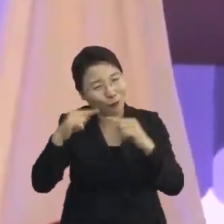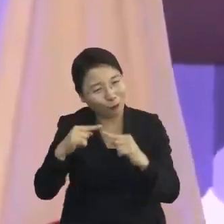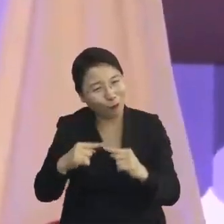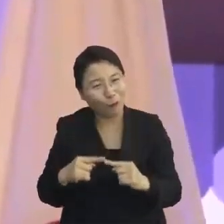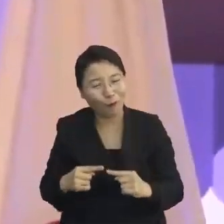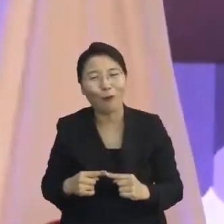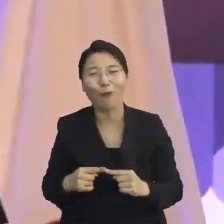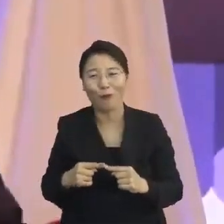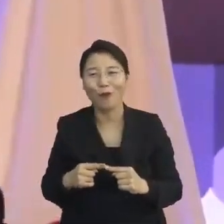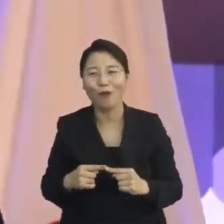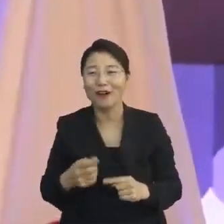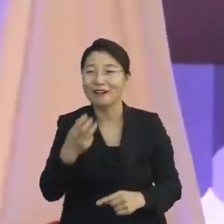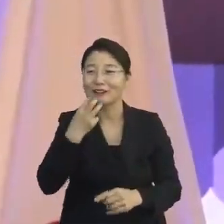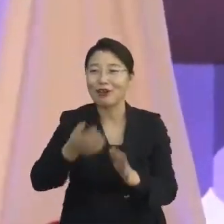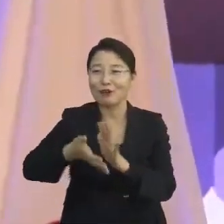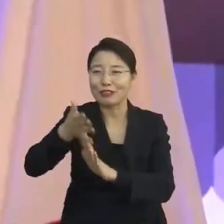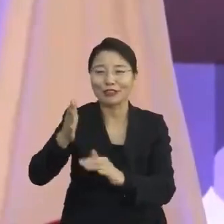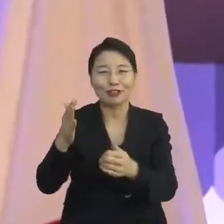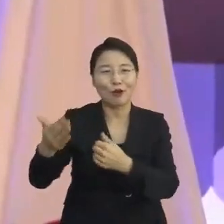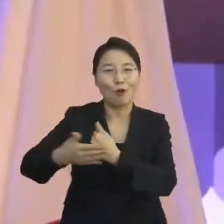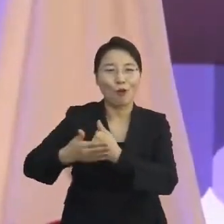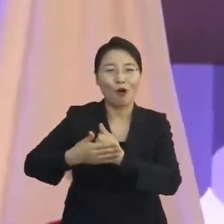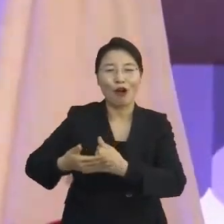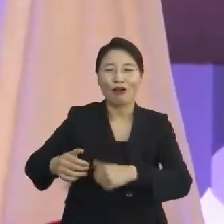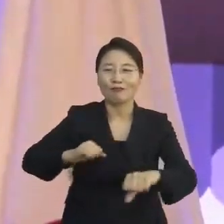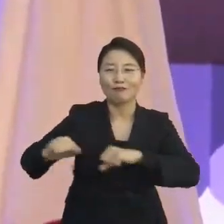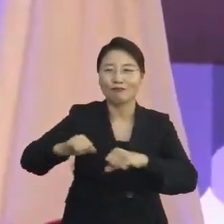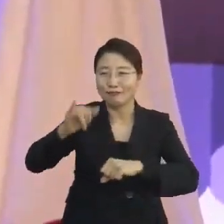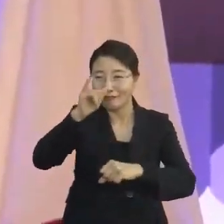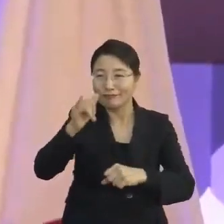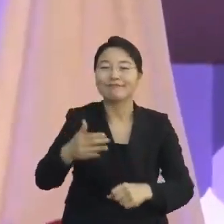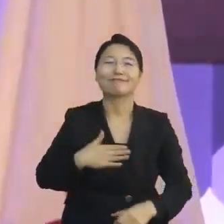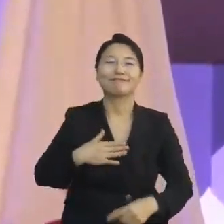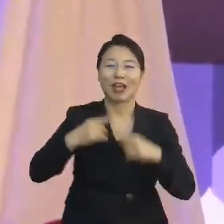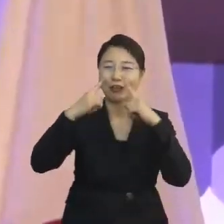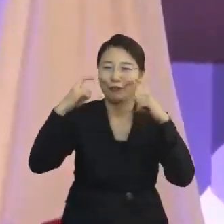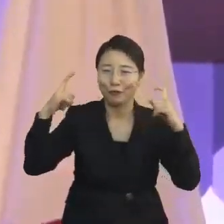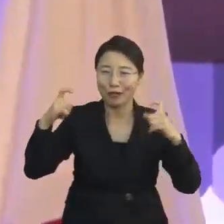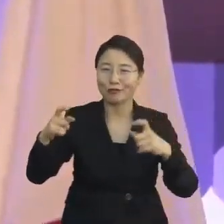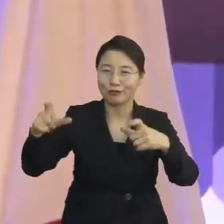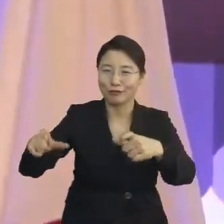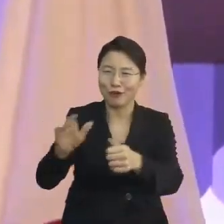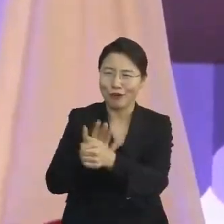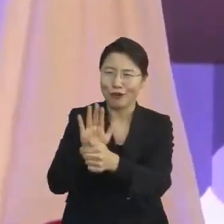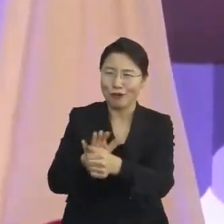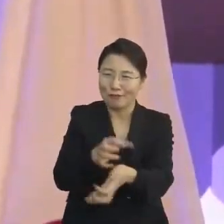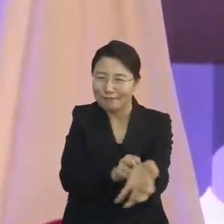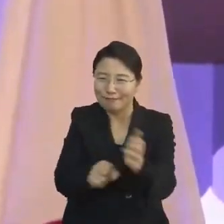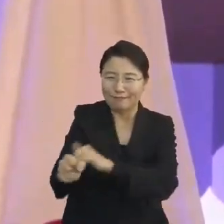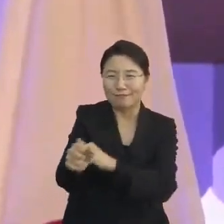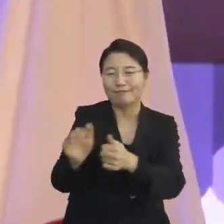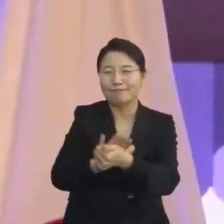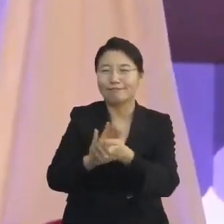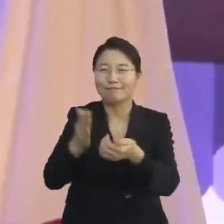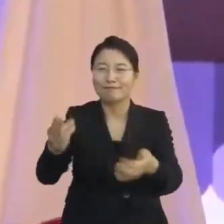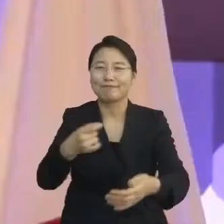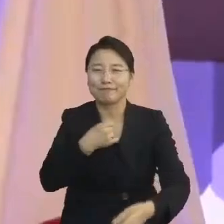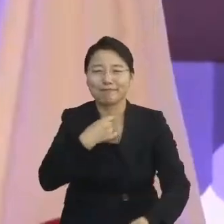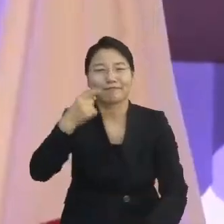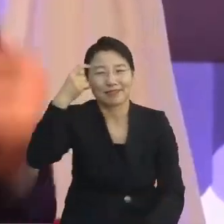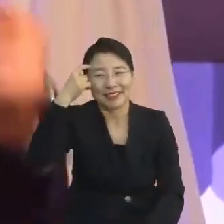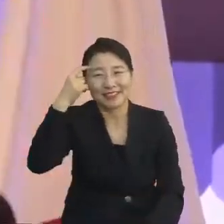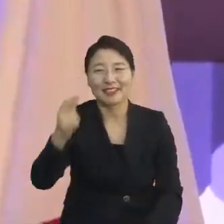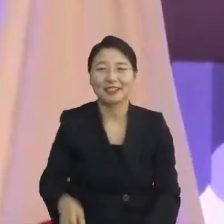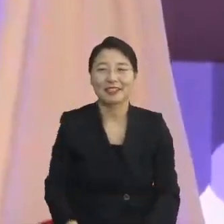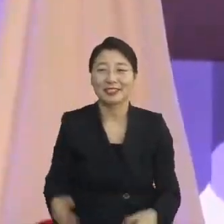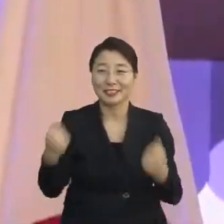굉장히 서울시에 협조적이라서 저도 동대문구에 힘닿는 대로 도와드려야 되겠다 하는 생각을 늘 하고